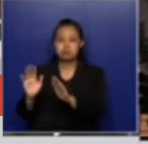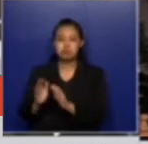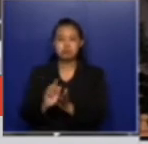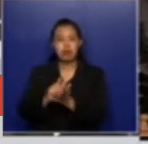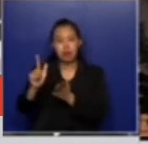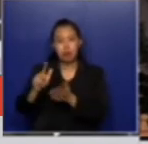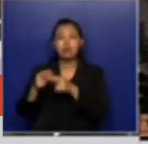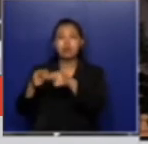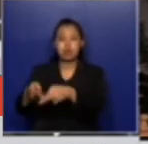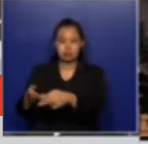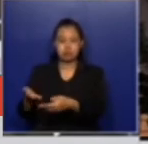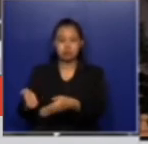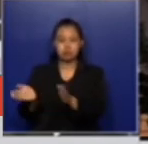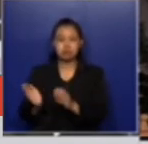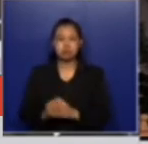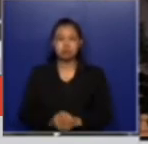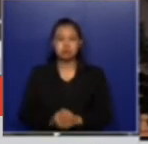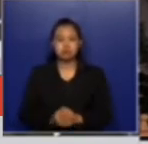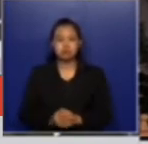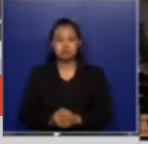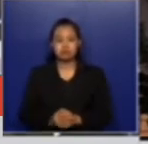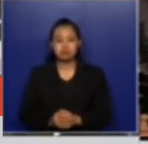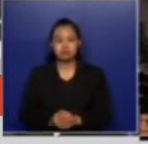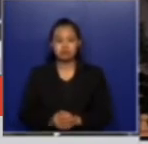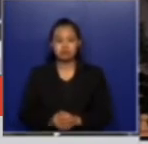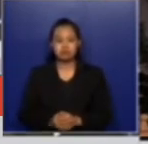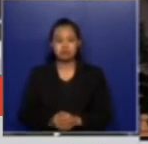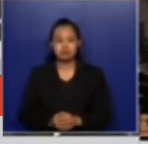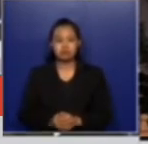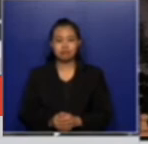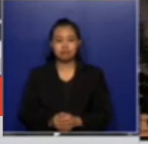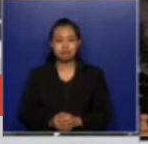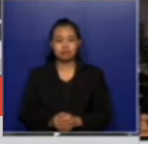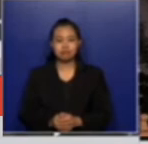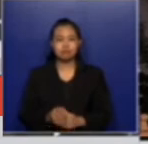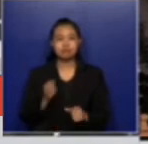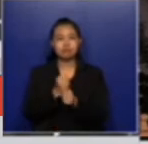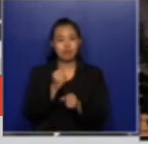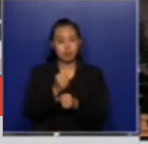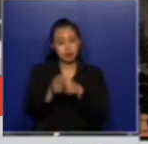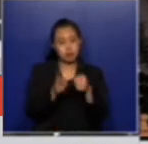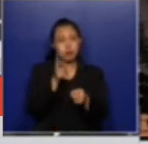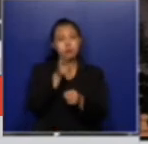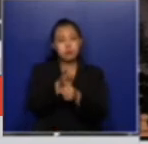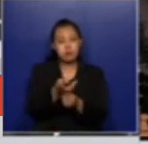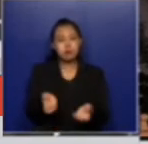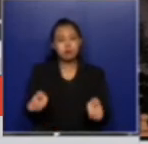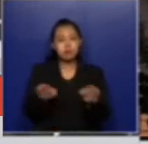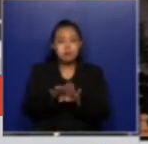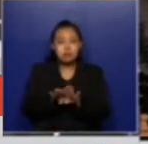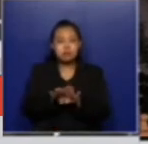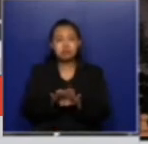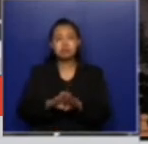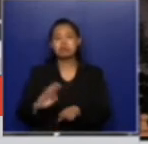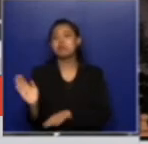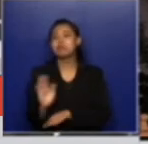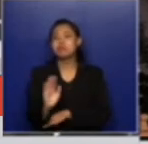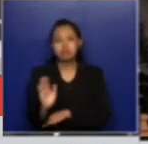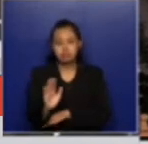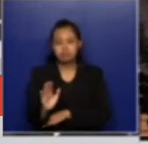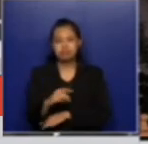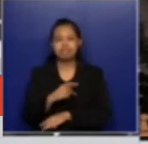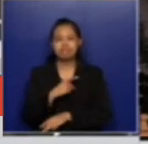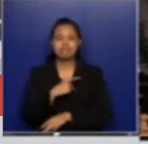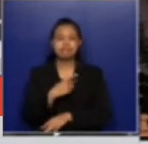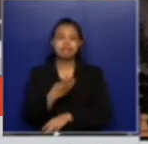ม่ได้นะท่านประธานฝากท่านประธานไปทำงานได้ไม่ถึง2ปีจะให้มายุบกันแล้วแกจะน้อยใจเรื่